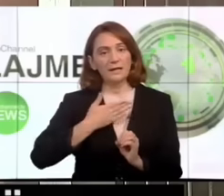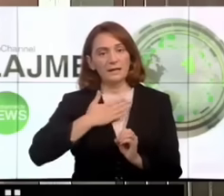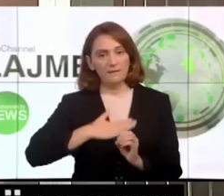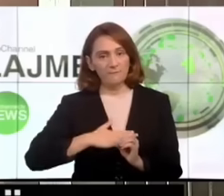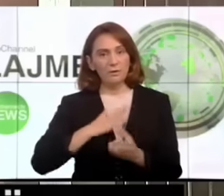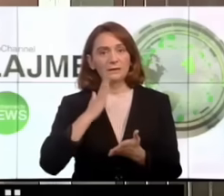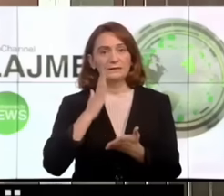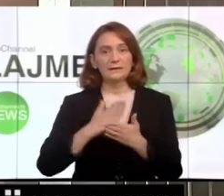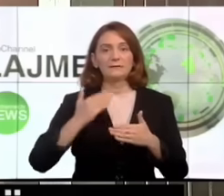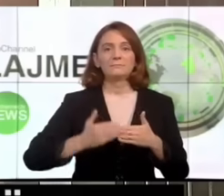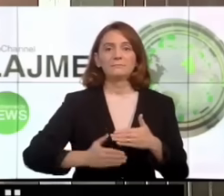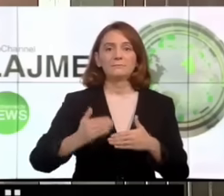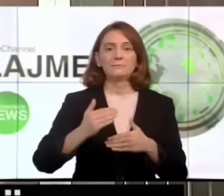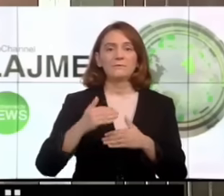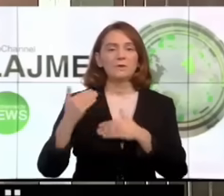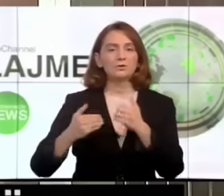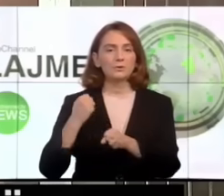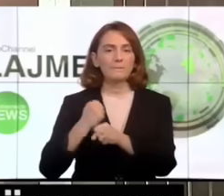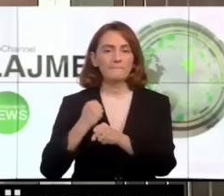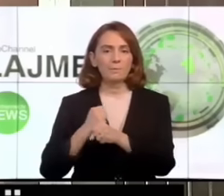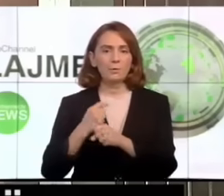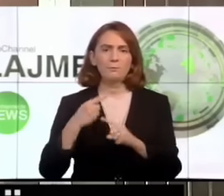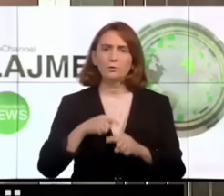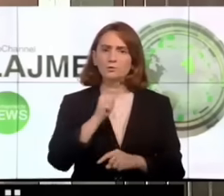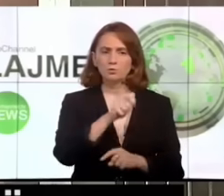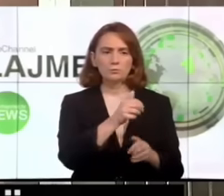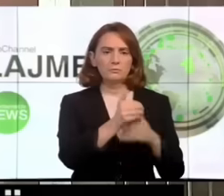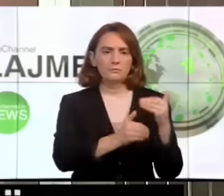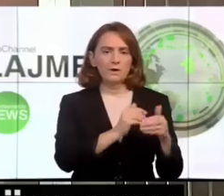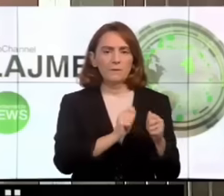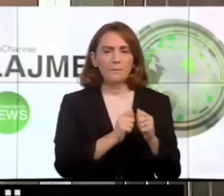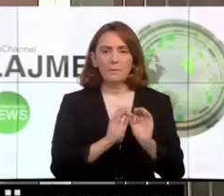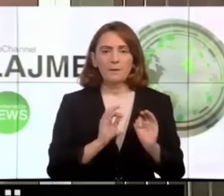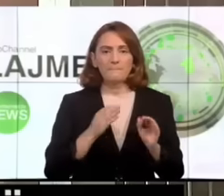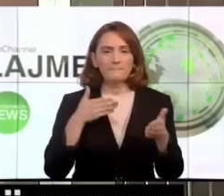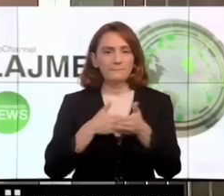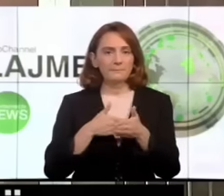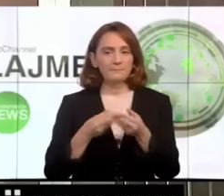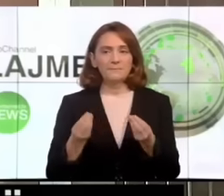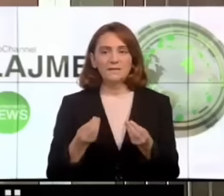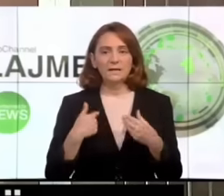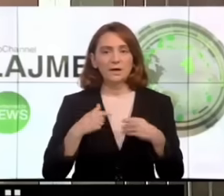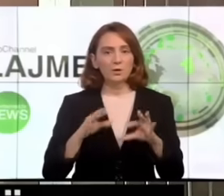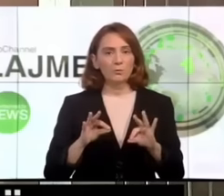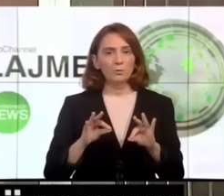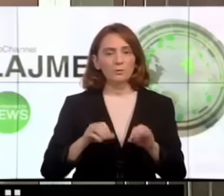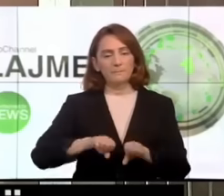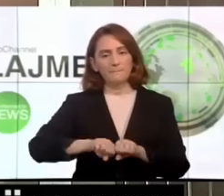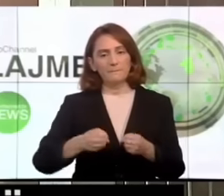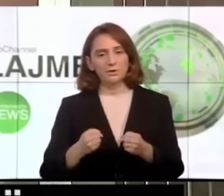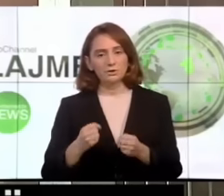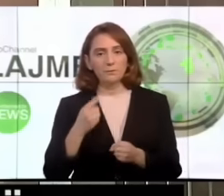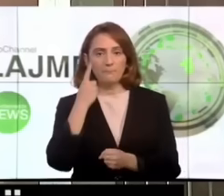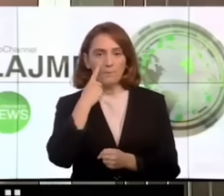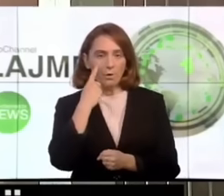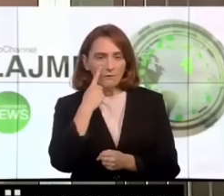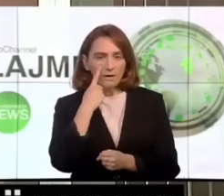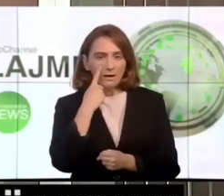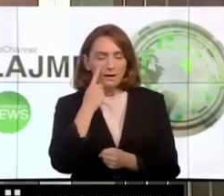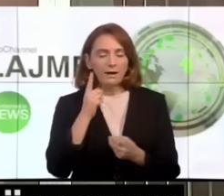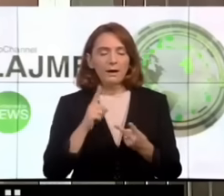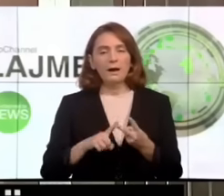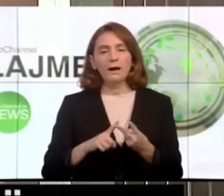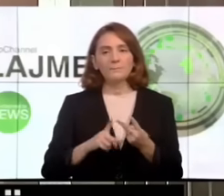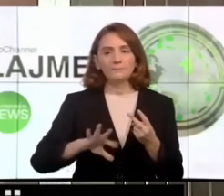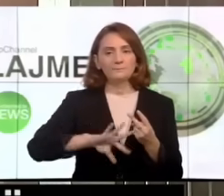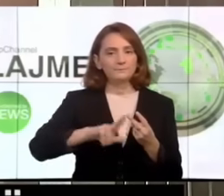kuptua edhe nga avokati mbrojtës po edhe nga Jamal Brumaltezi, të cilët ishin gjatë ditës paradite ata jo vetëm kundërshtuan